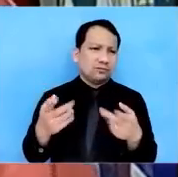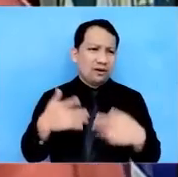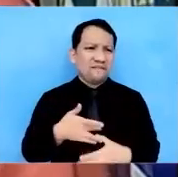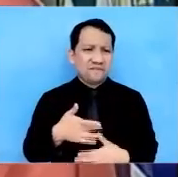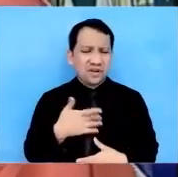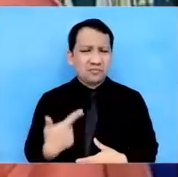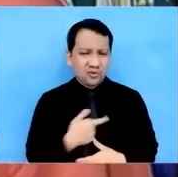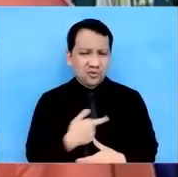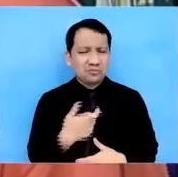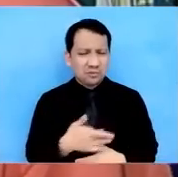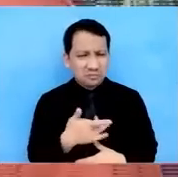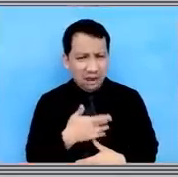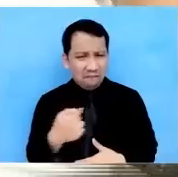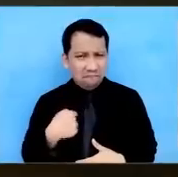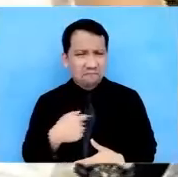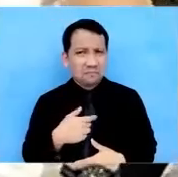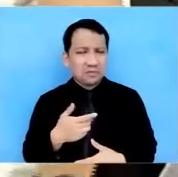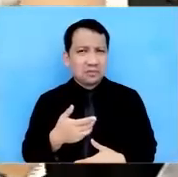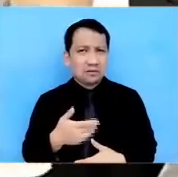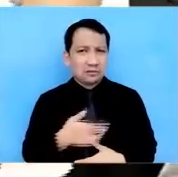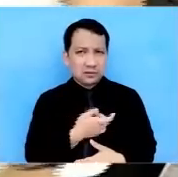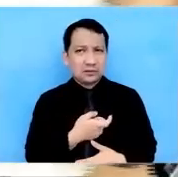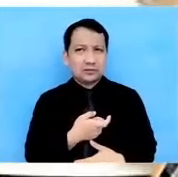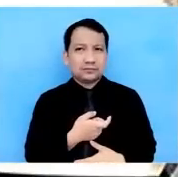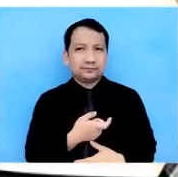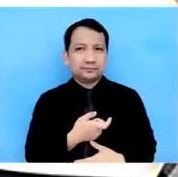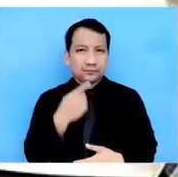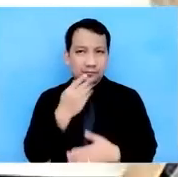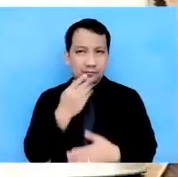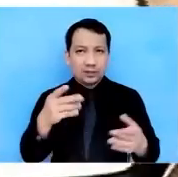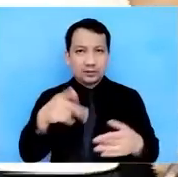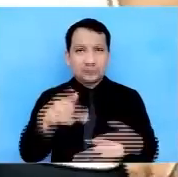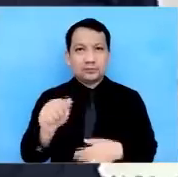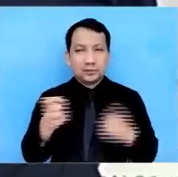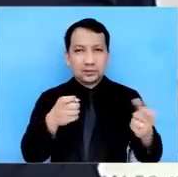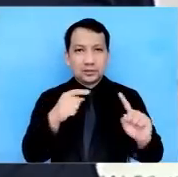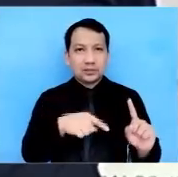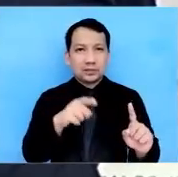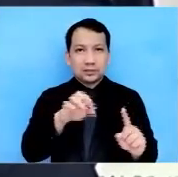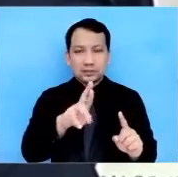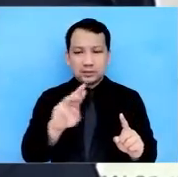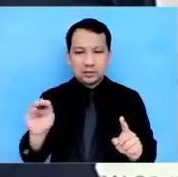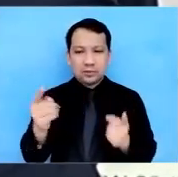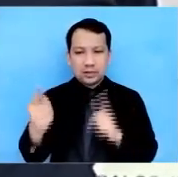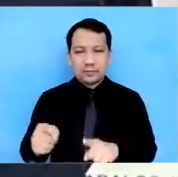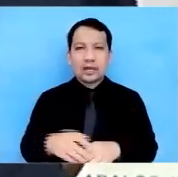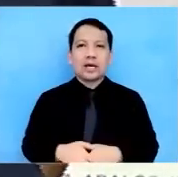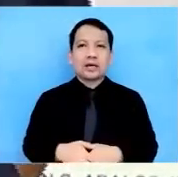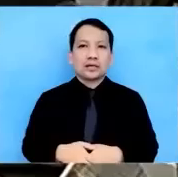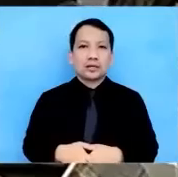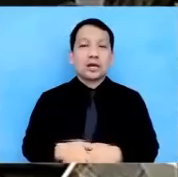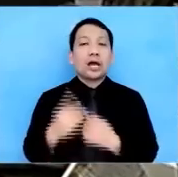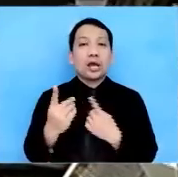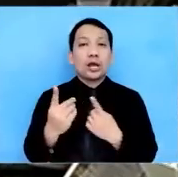din naman kami na may hurt din kami, di ba? Nakausap na ng PBA management si Eram kaugnay ng issue. At may